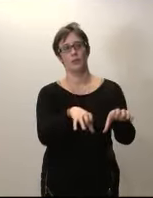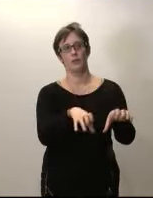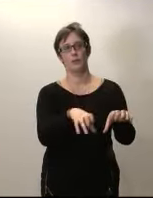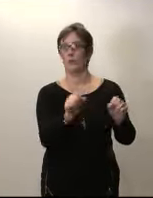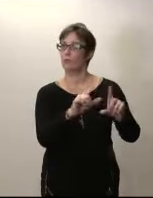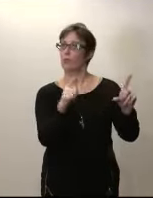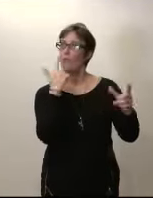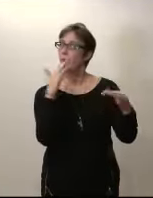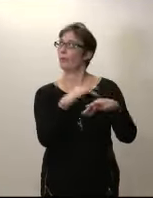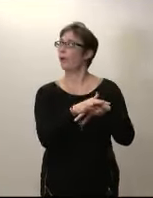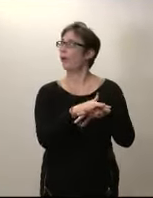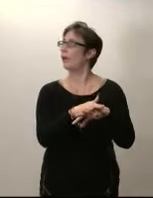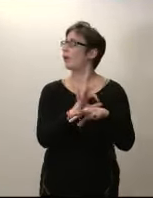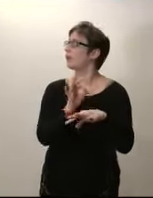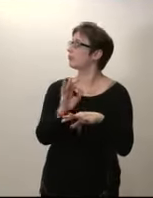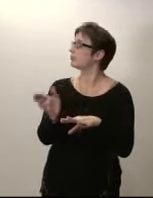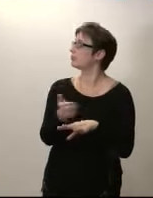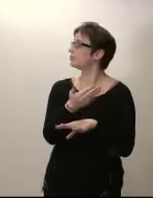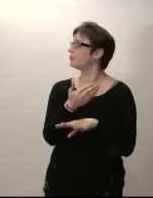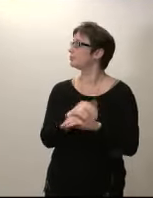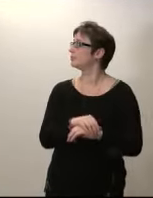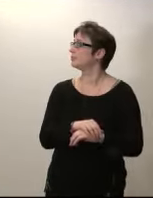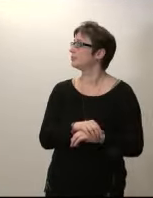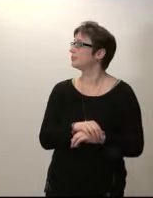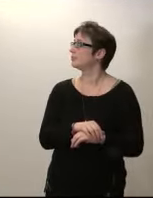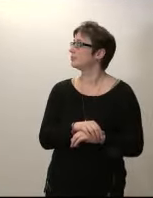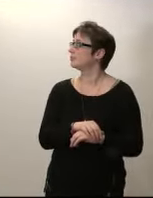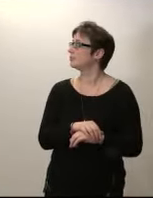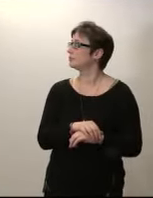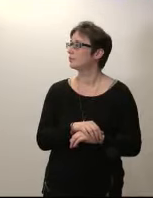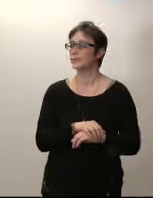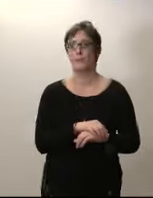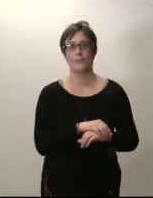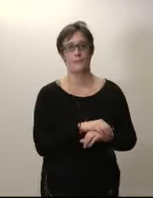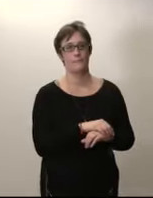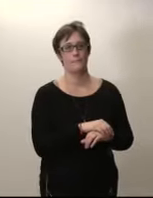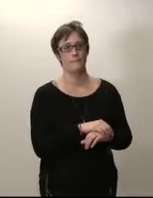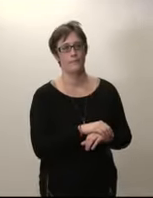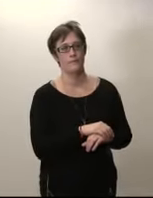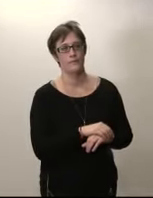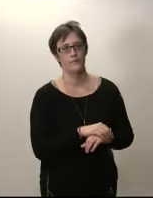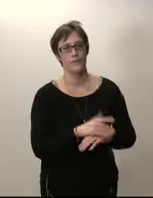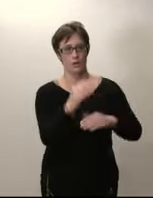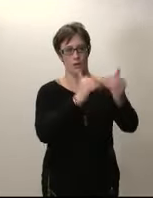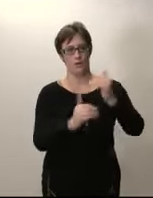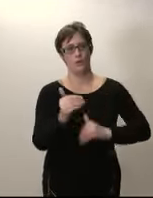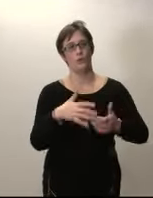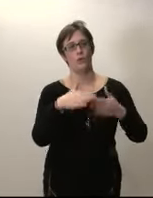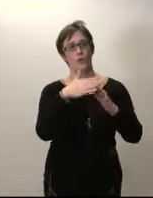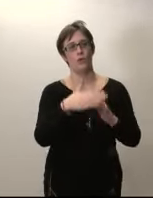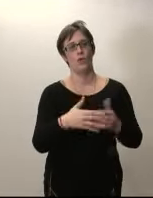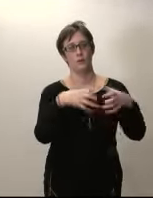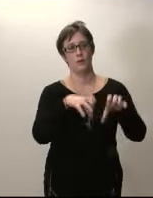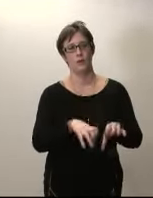affichés. Le slide suivant, s'il vous plaît. Les grandes rubriques du compte administratif 2015 et en